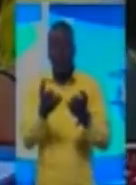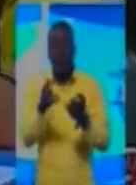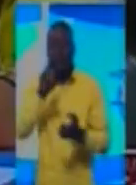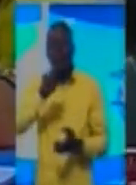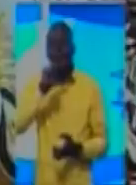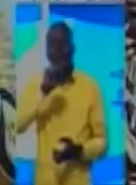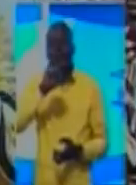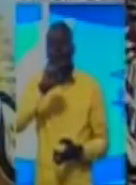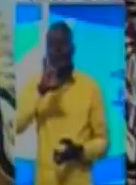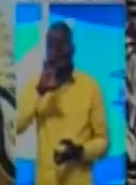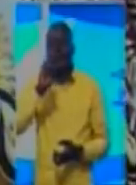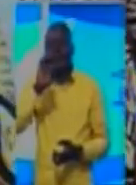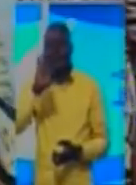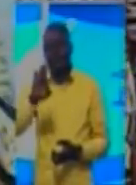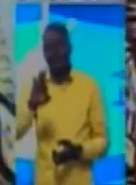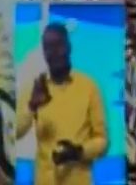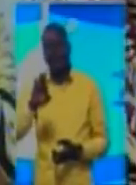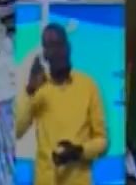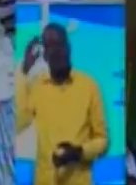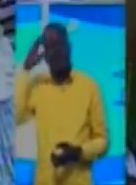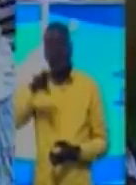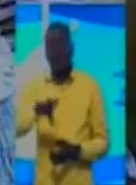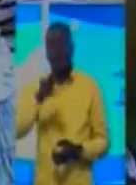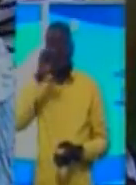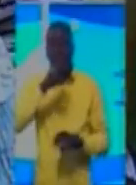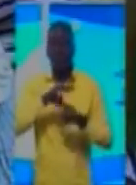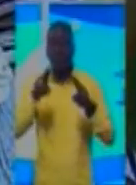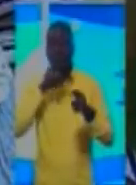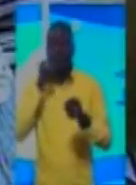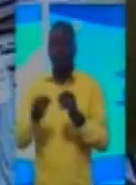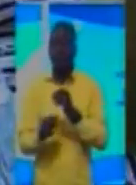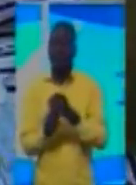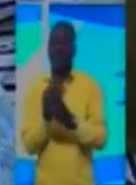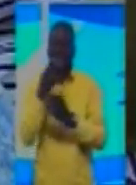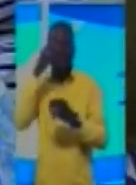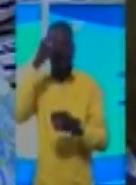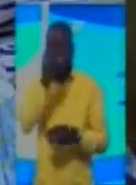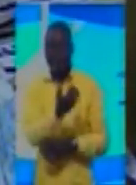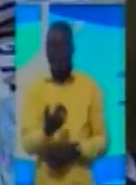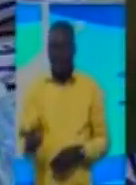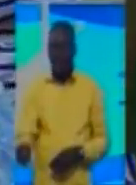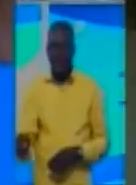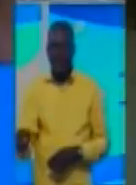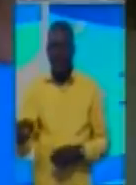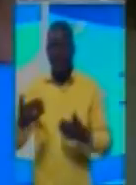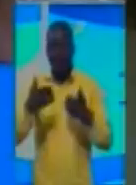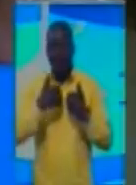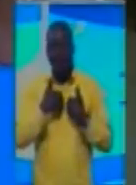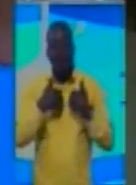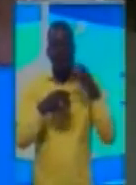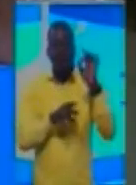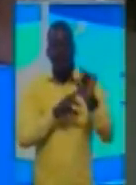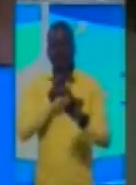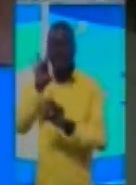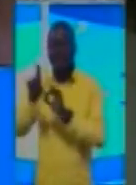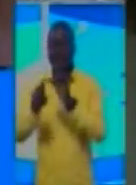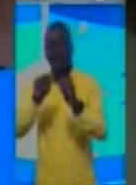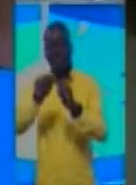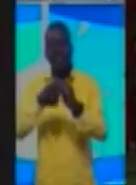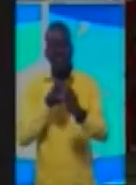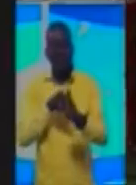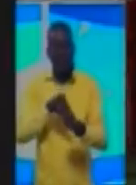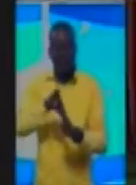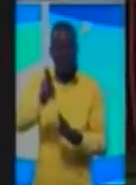l'UNICEF qui trouve en cela les clés pour le plein épanouissement des enfants. On a sélectionné trois domaines dans